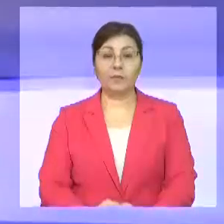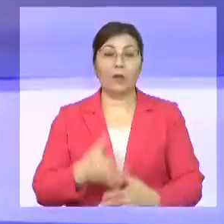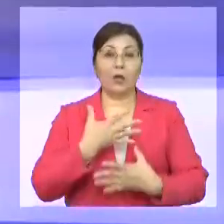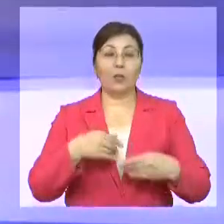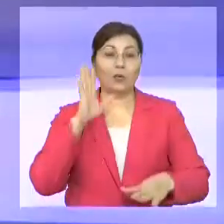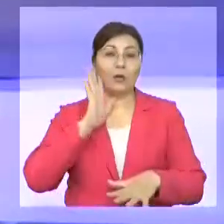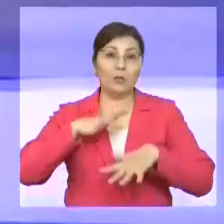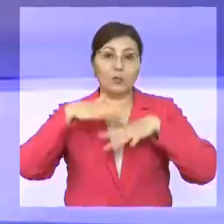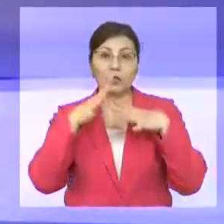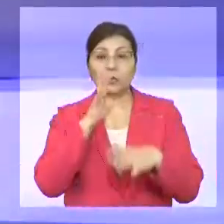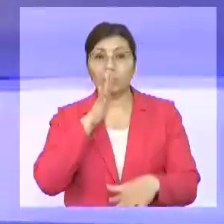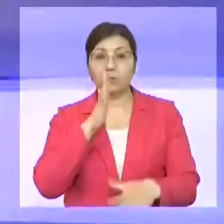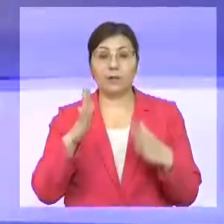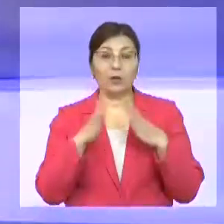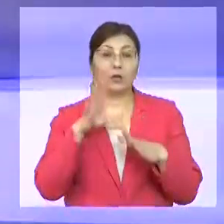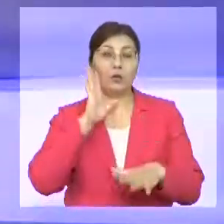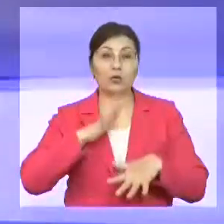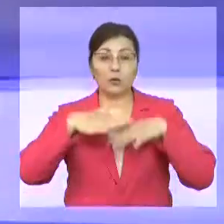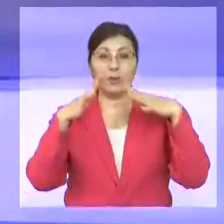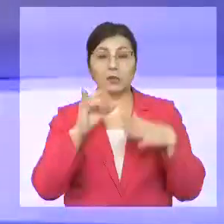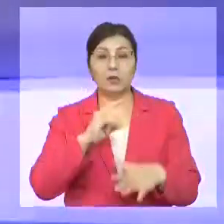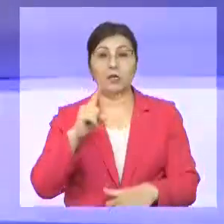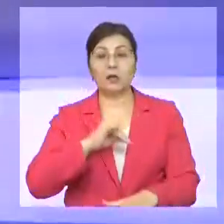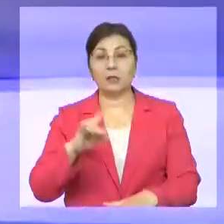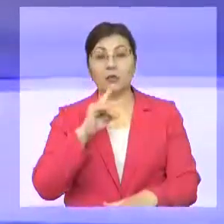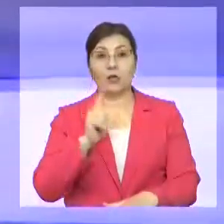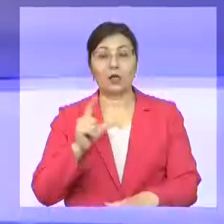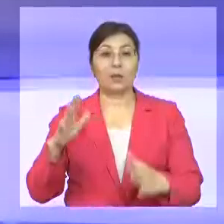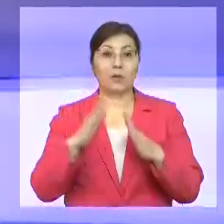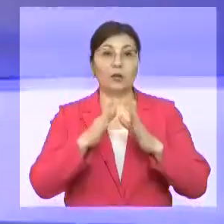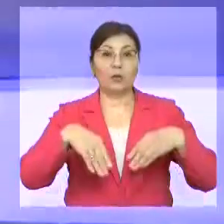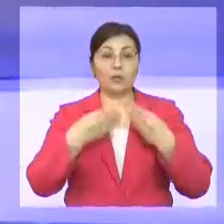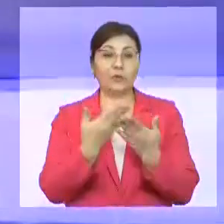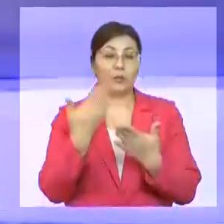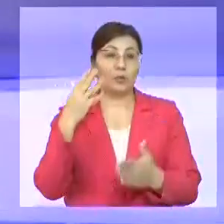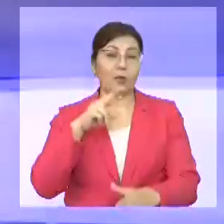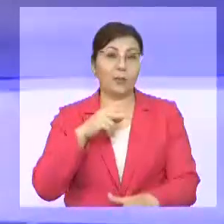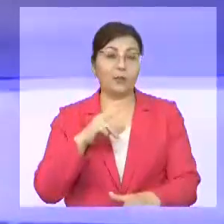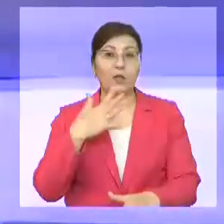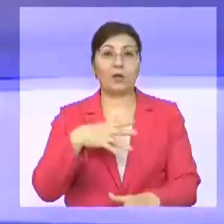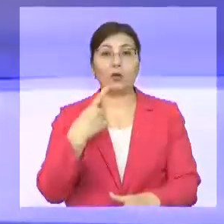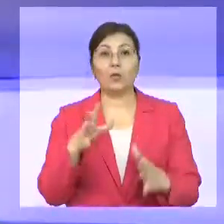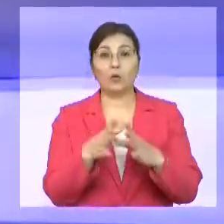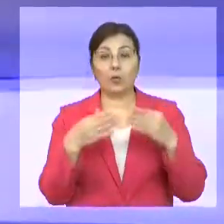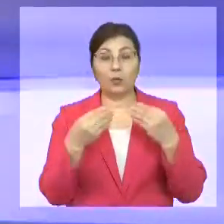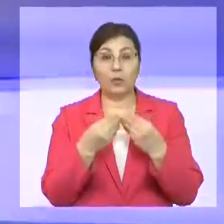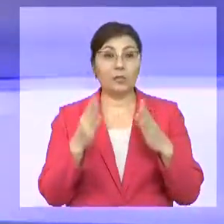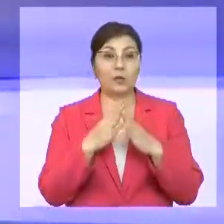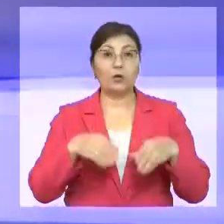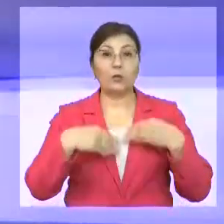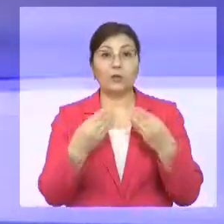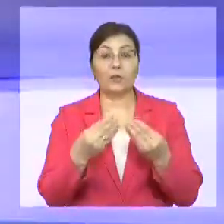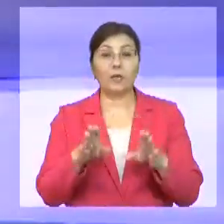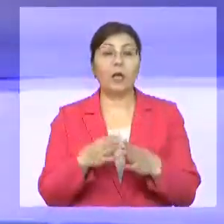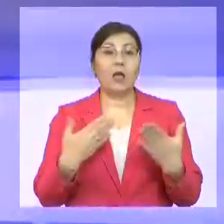Көктемгі су тасқыны кезінде үйі суға кеткен ырғыздықтар баспаналы болды. Өткен жұма күні 51 отбасы қоныс тойын тойлады.